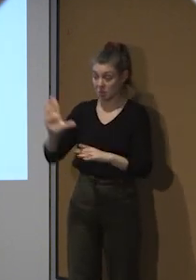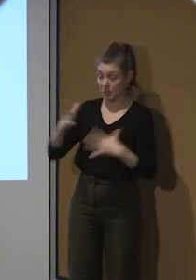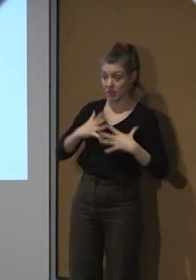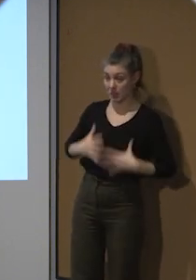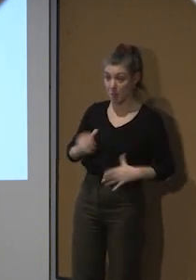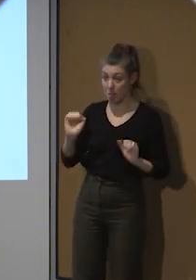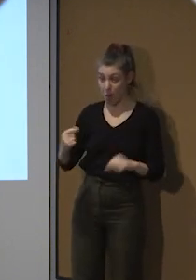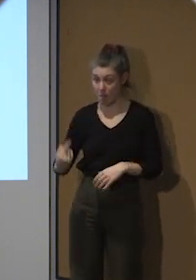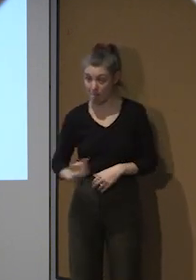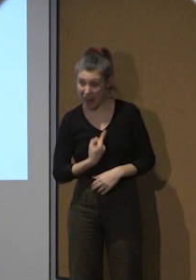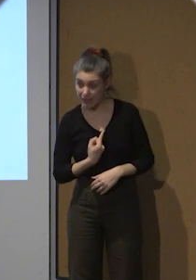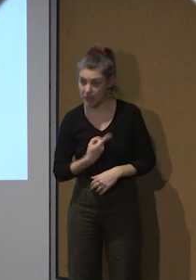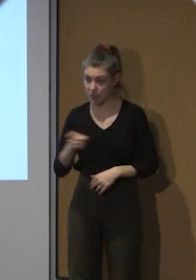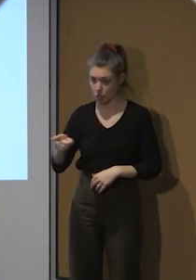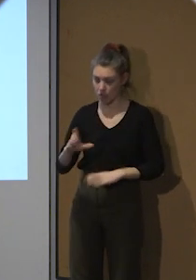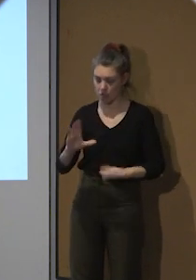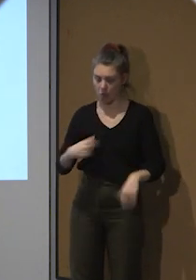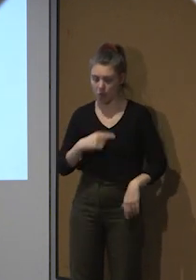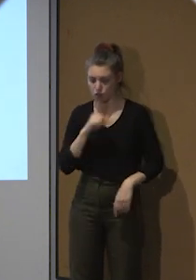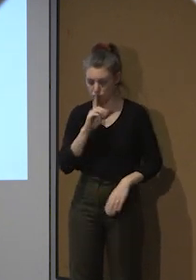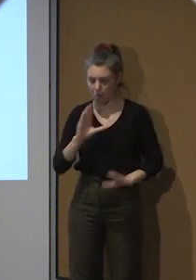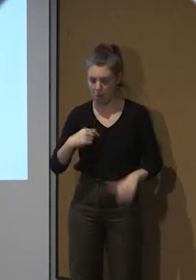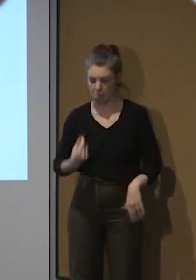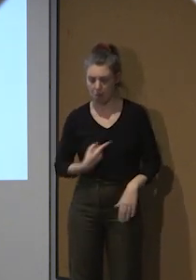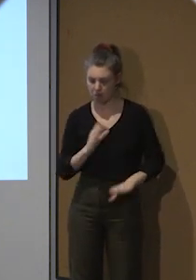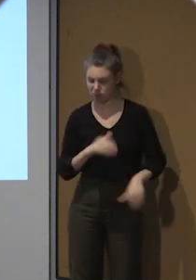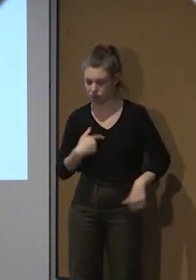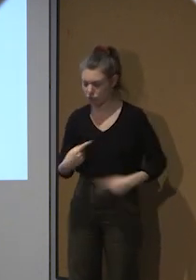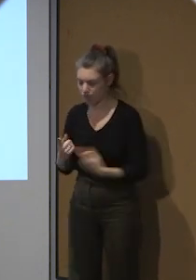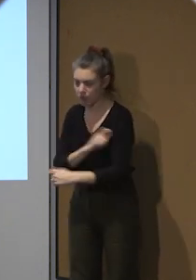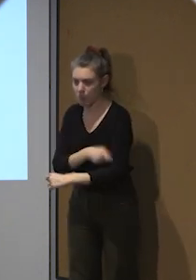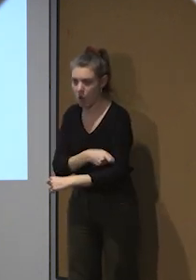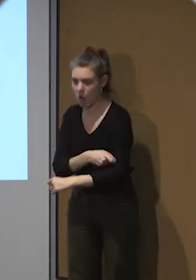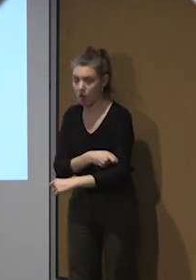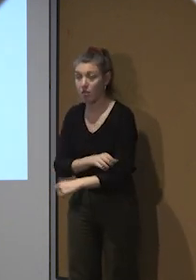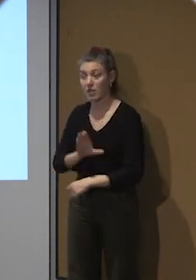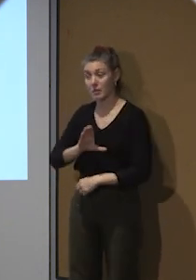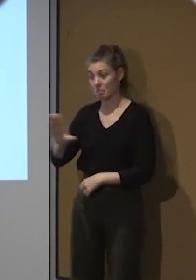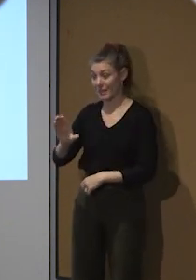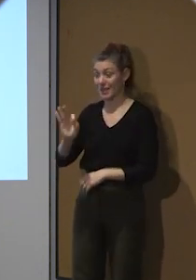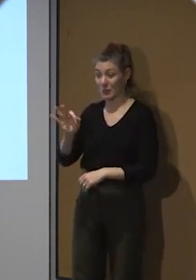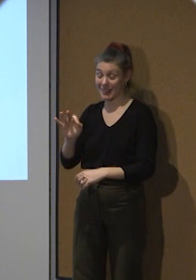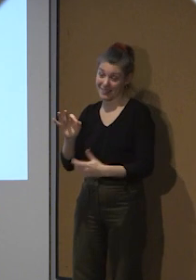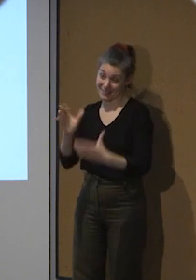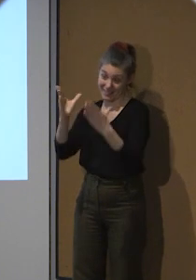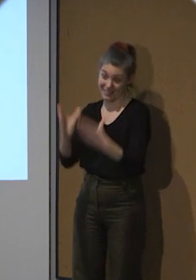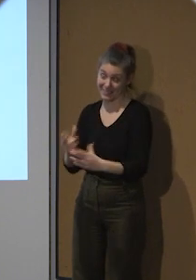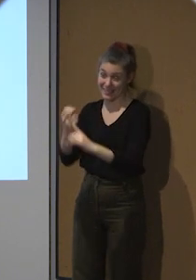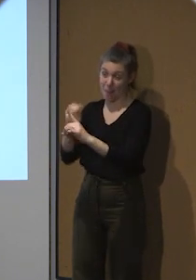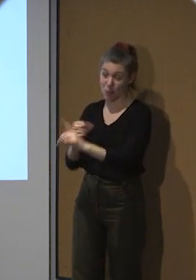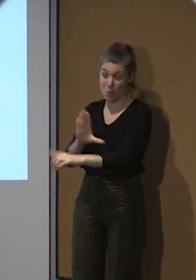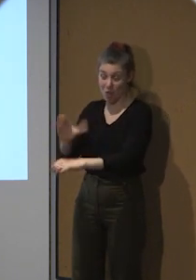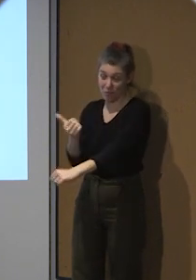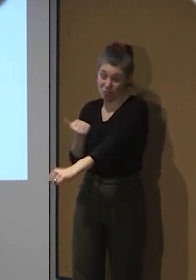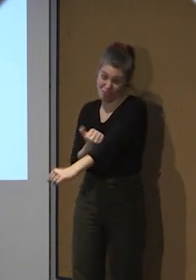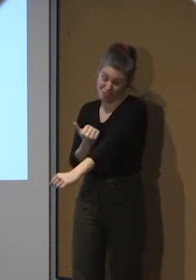exemple, même s'il s'est blessé de façon assez importante, va malgré tout continuer dans le déni